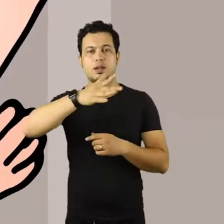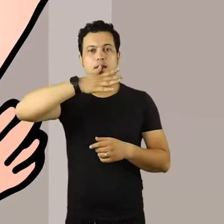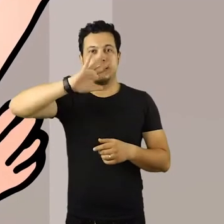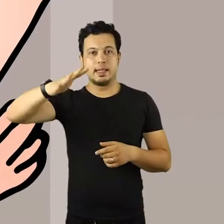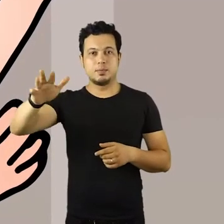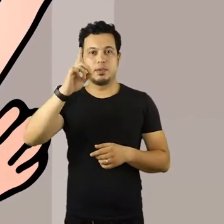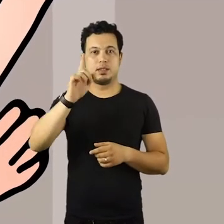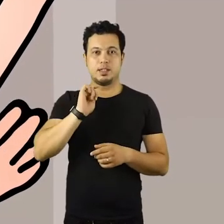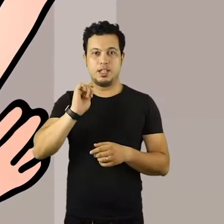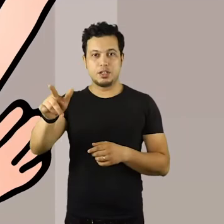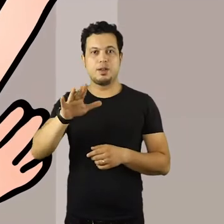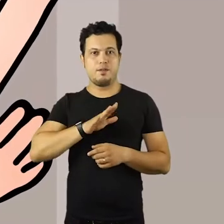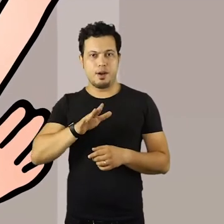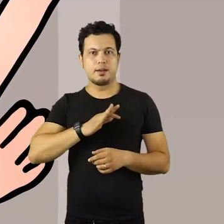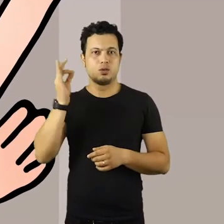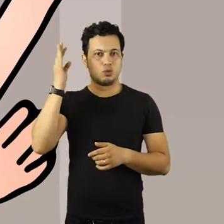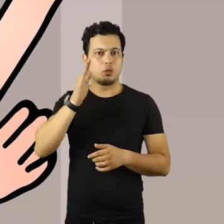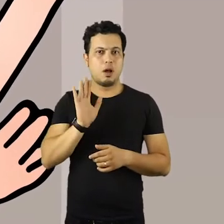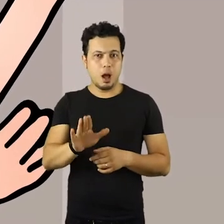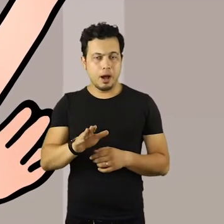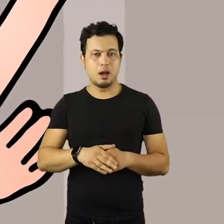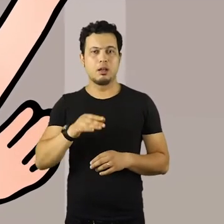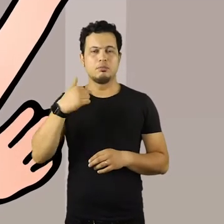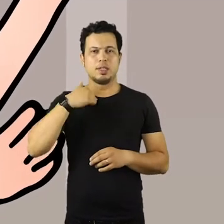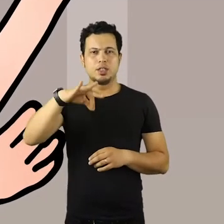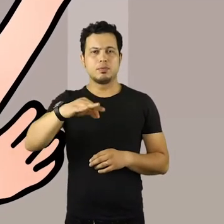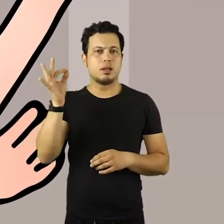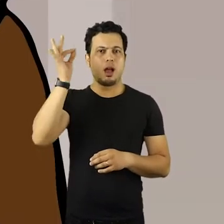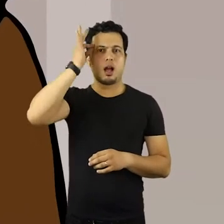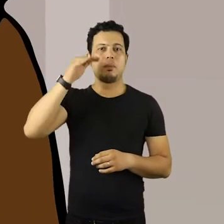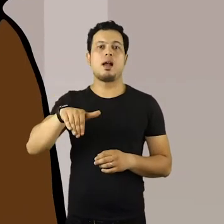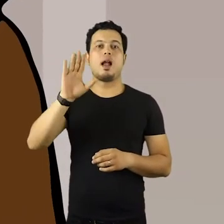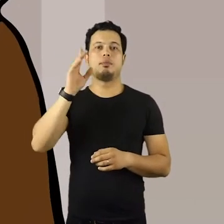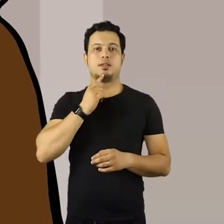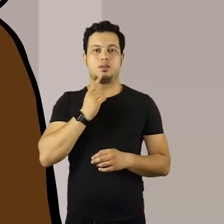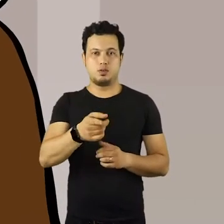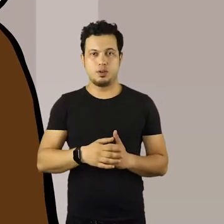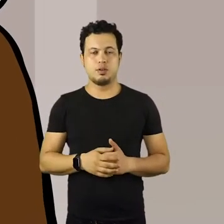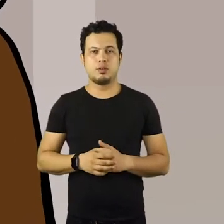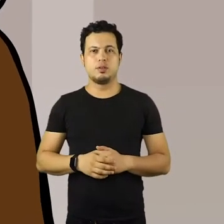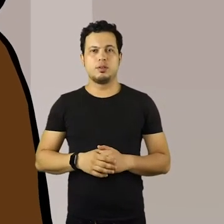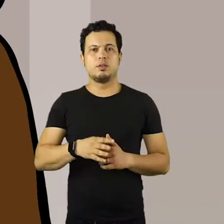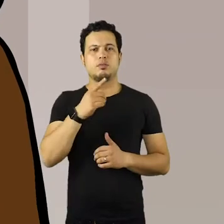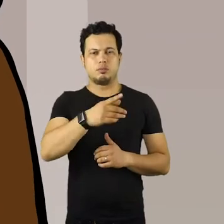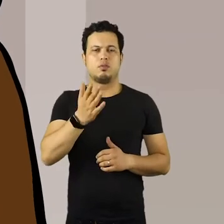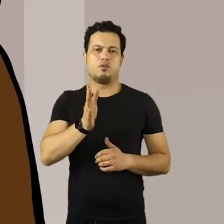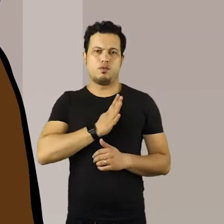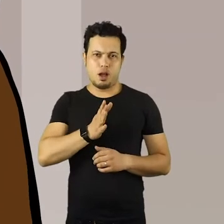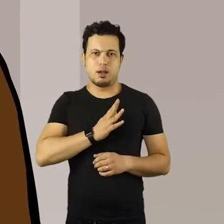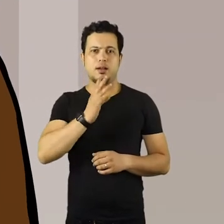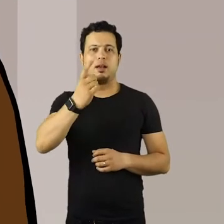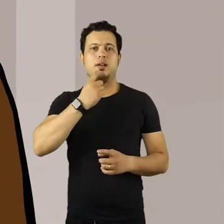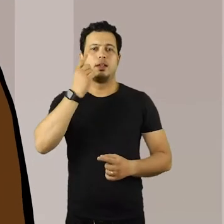Denizli'mizin bir ilçesinde var diye duymuştum emme. Pek aklıma gelivermedi çocuklar. Var ya var. Hiç olmaz mı?